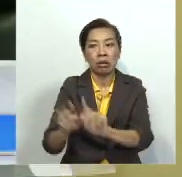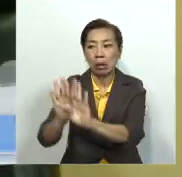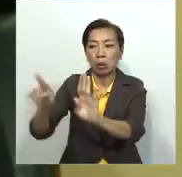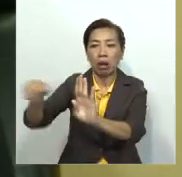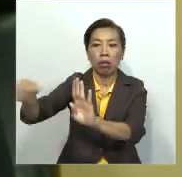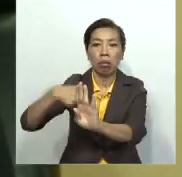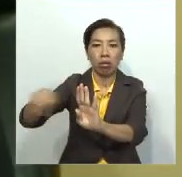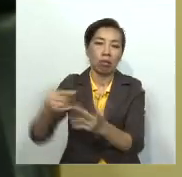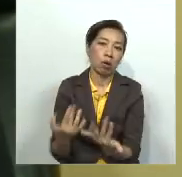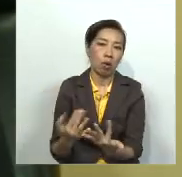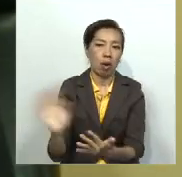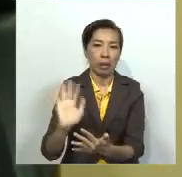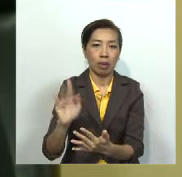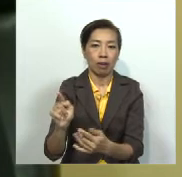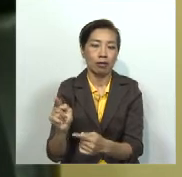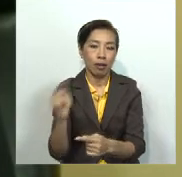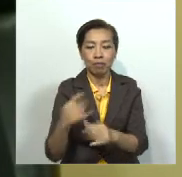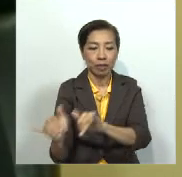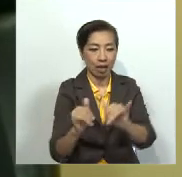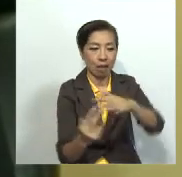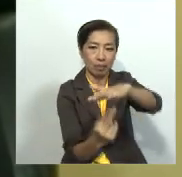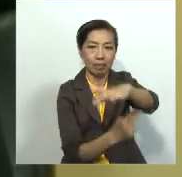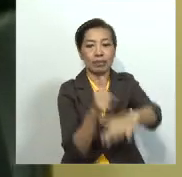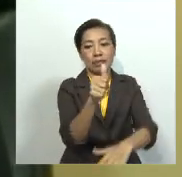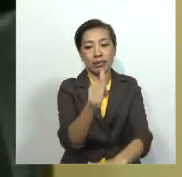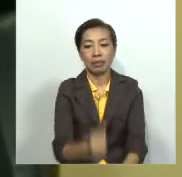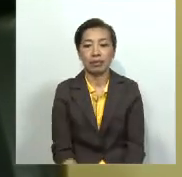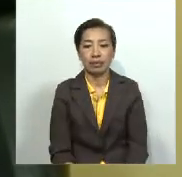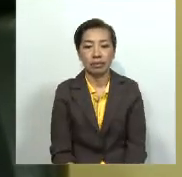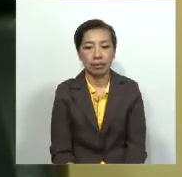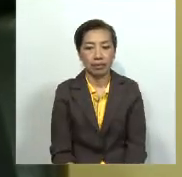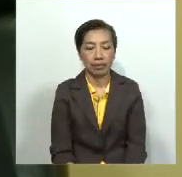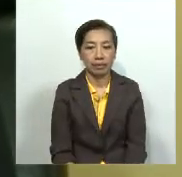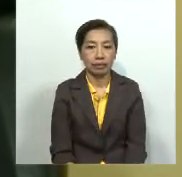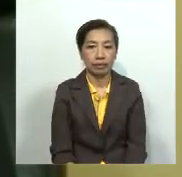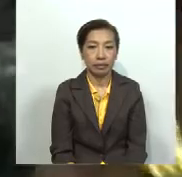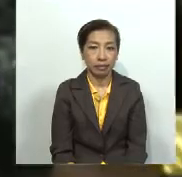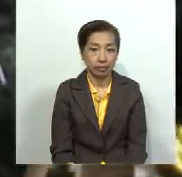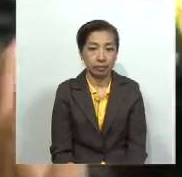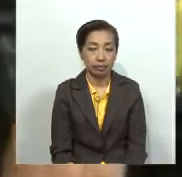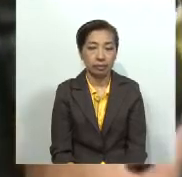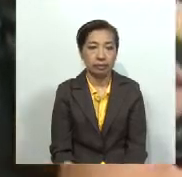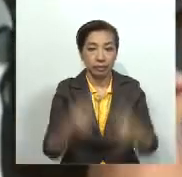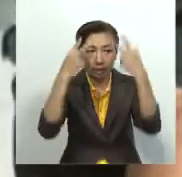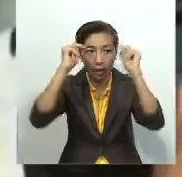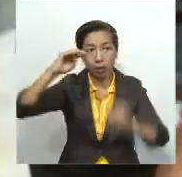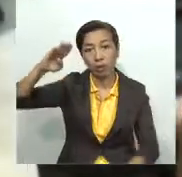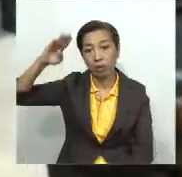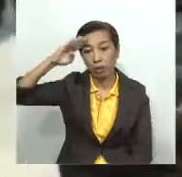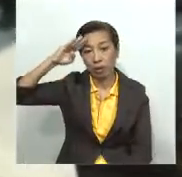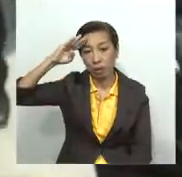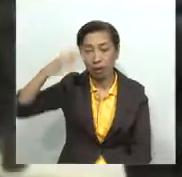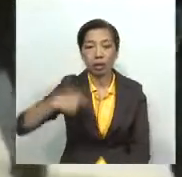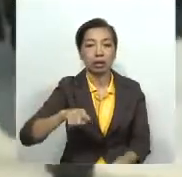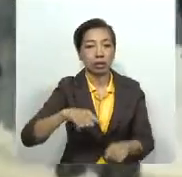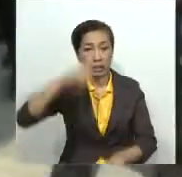ส่งออกนะด่านพรมแดนคลองลึกอีกต่อไปแล้ว ครับ หลังจากนั้นครับนายกรัฐมนตรีของไทยและกัมพูชา